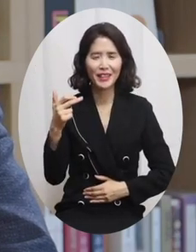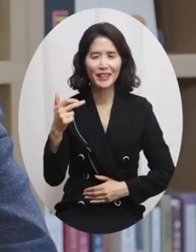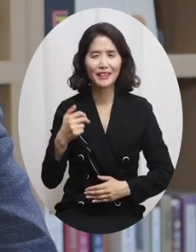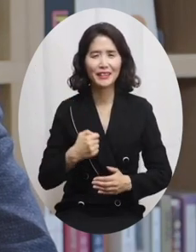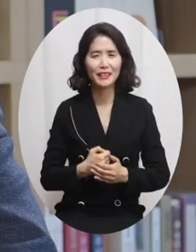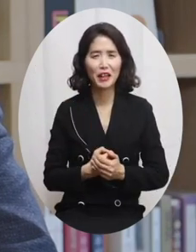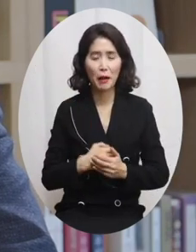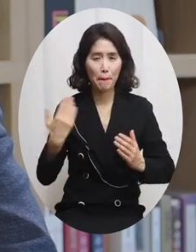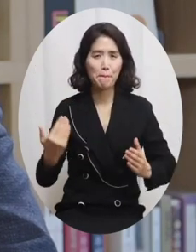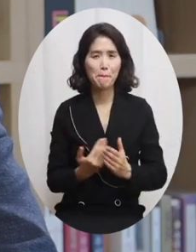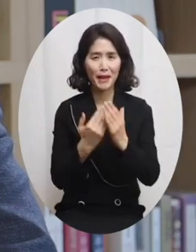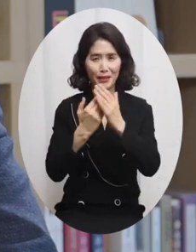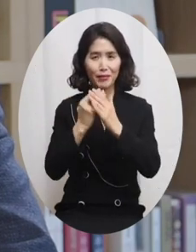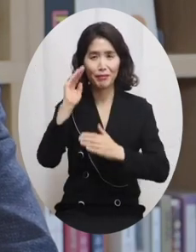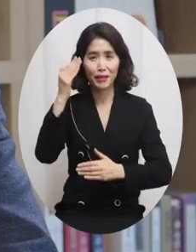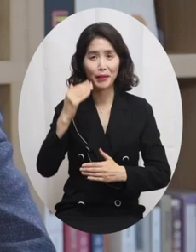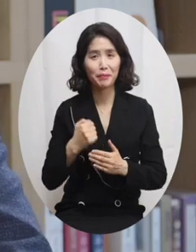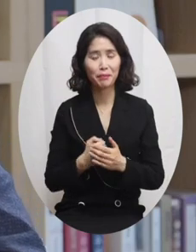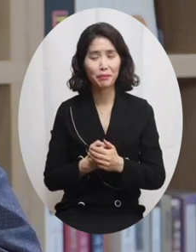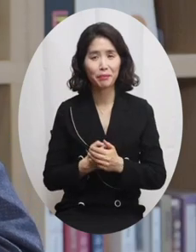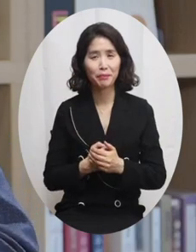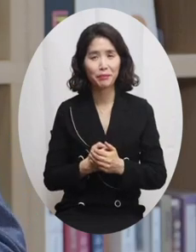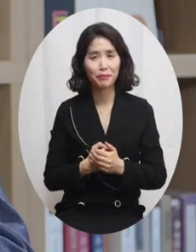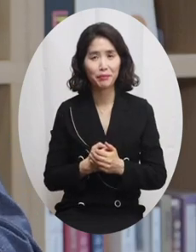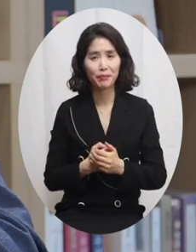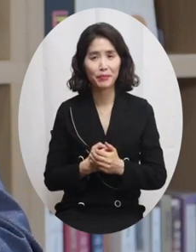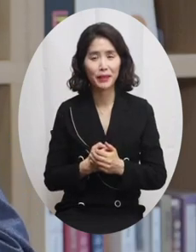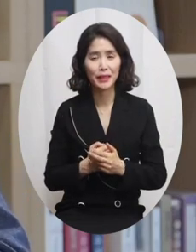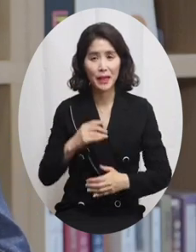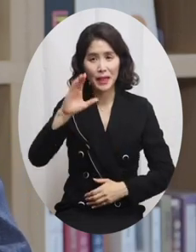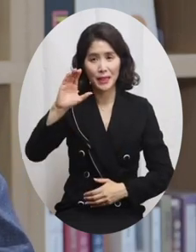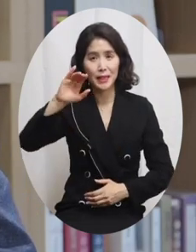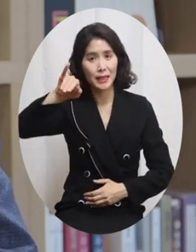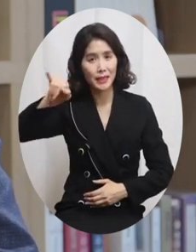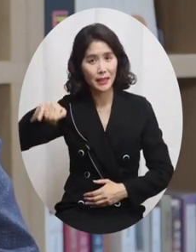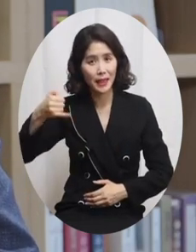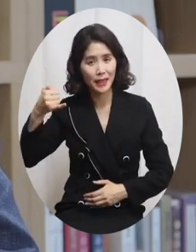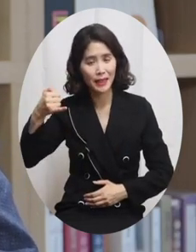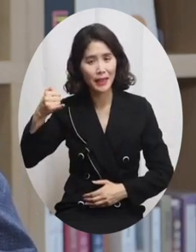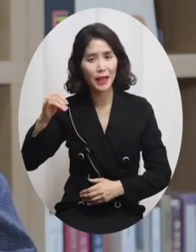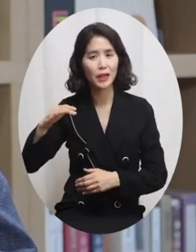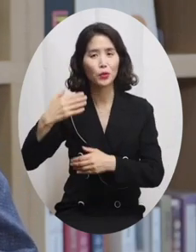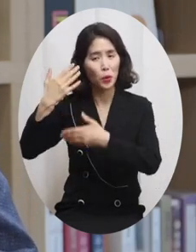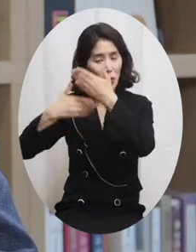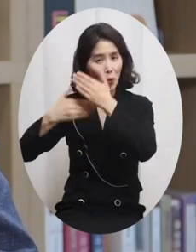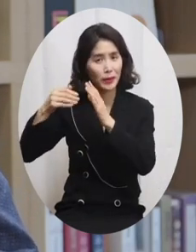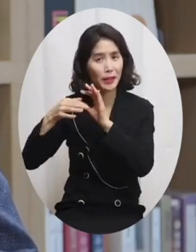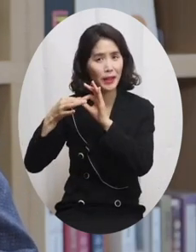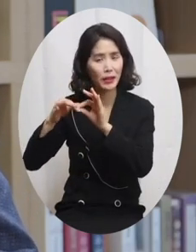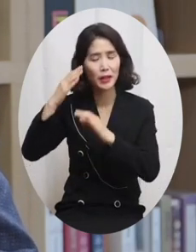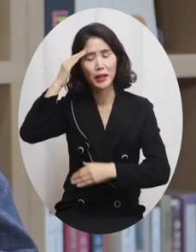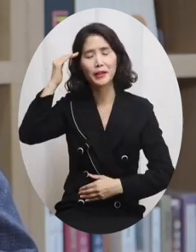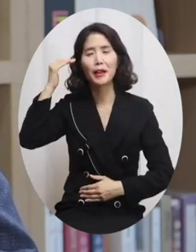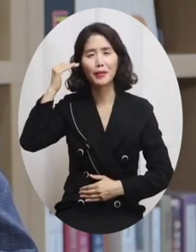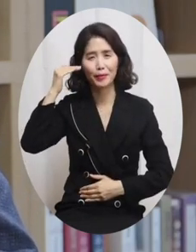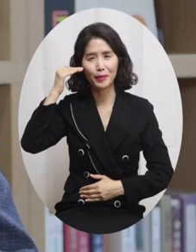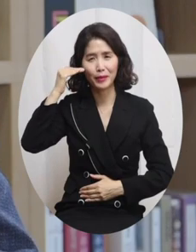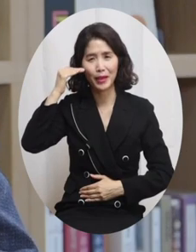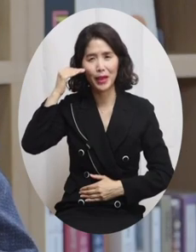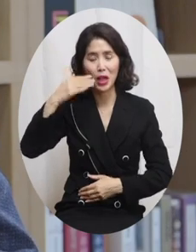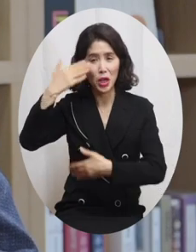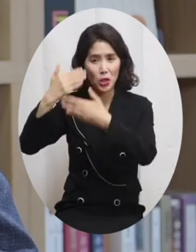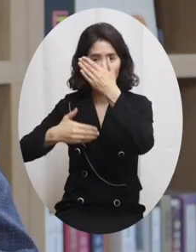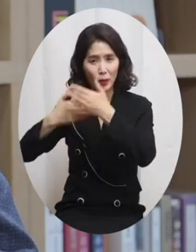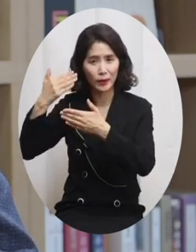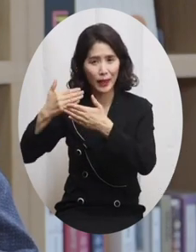그 발전이고 그리고 거기에는 특히 이제 CJ 라이브시티하고 영산밸리는 대한민국의 영상